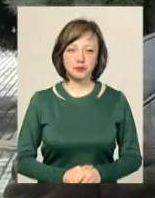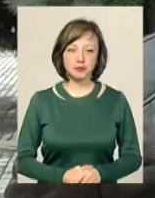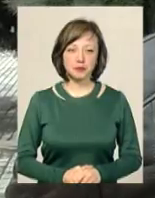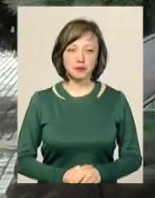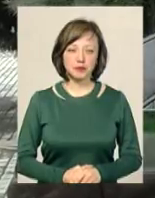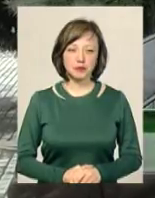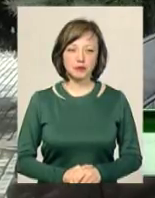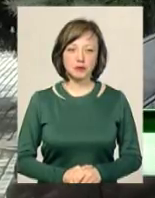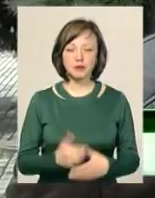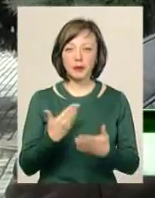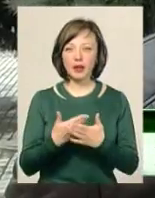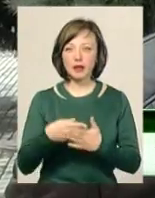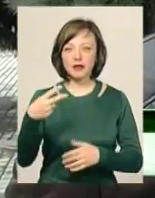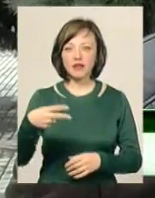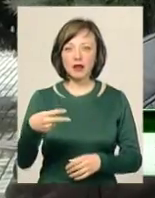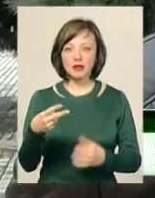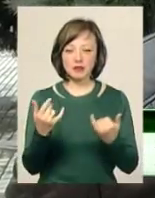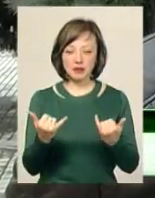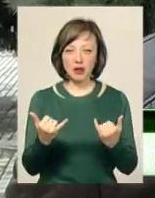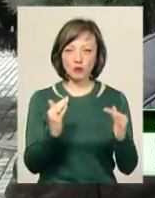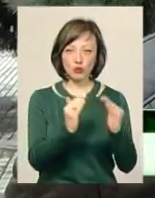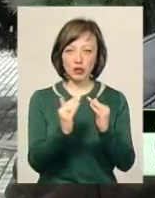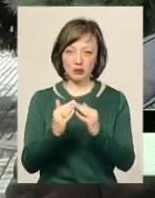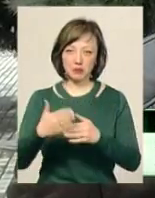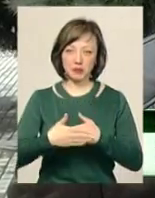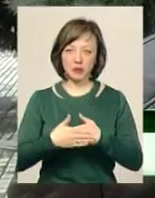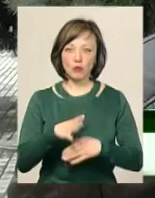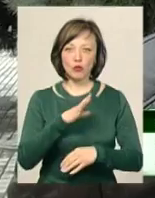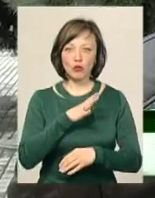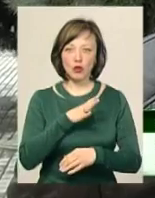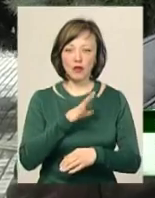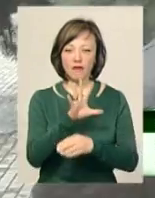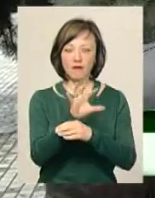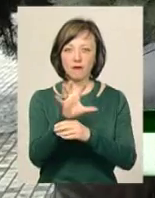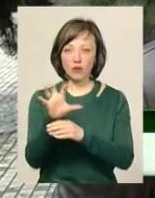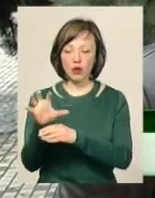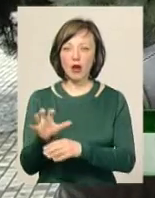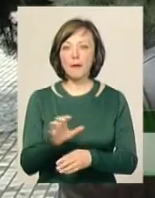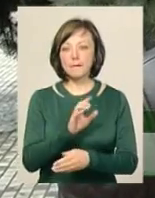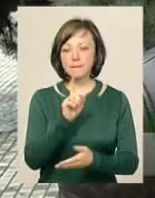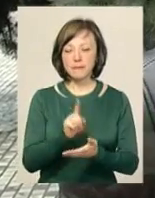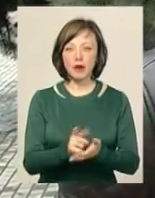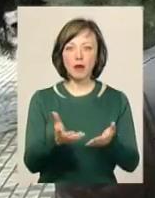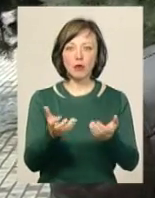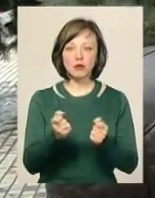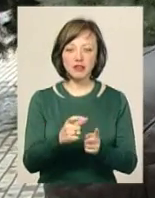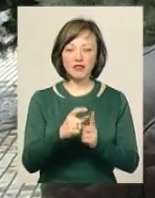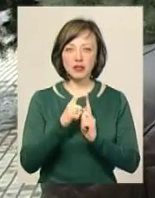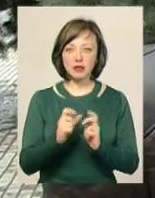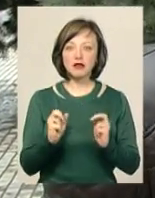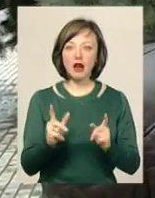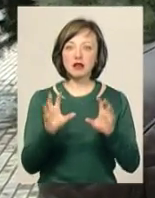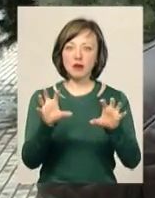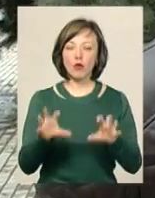Десь порядка двох десятків наразі будинків, які були відфотографовані. Ми маємо отримати відповіді, наскільки